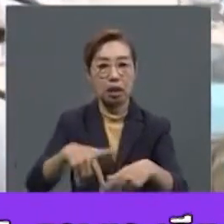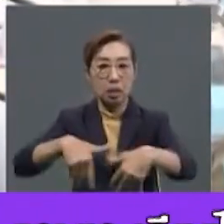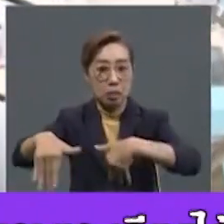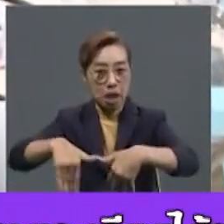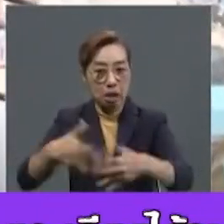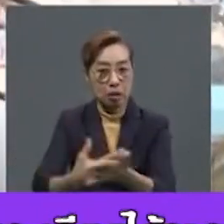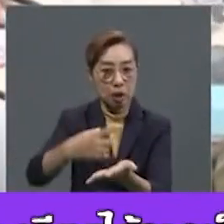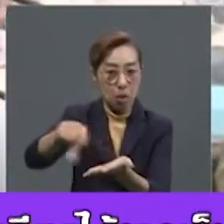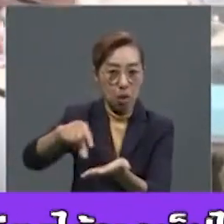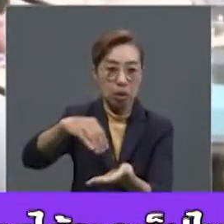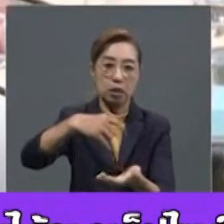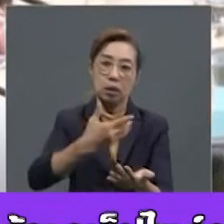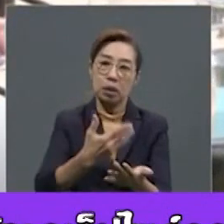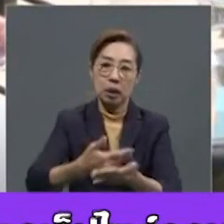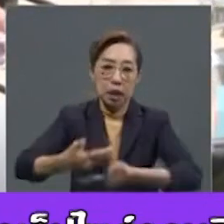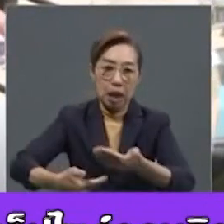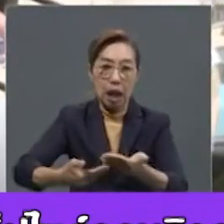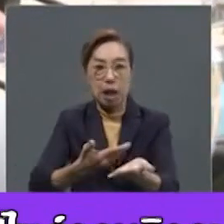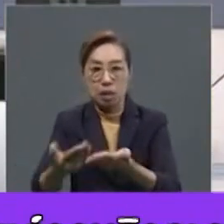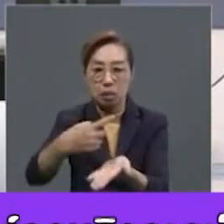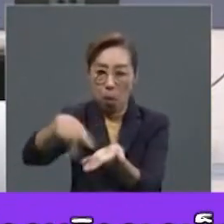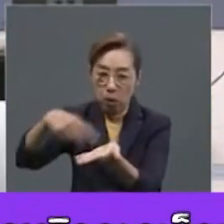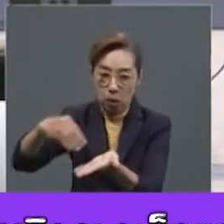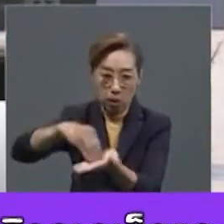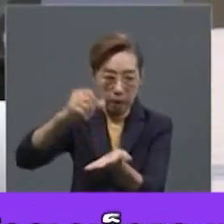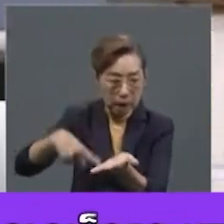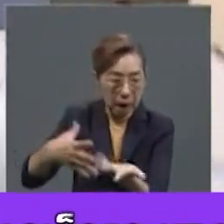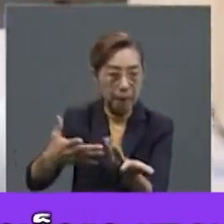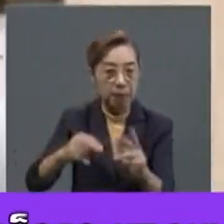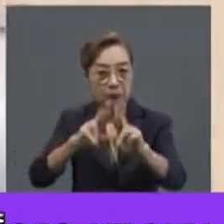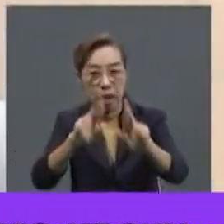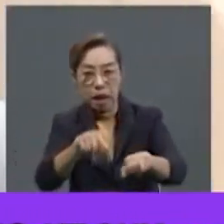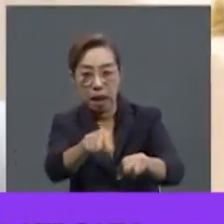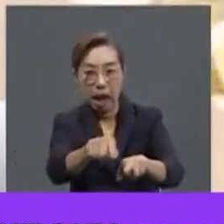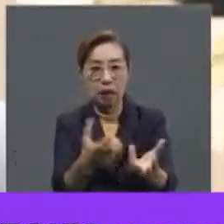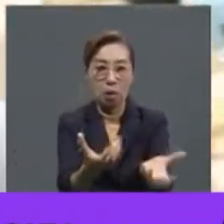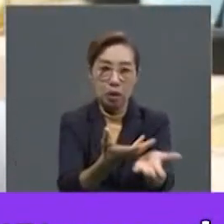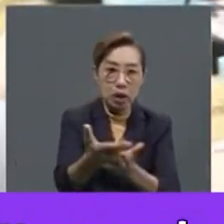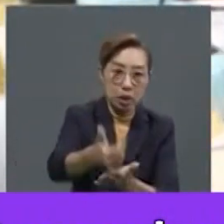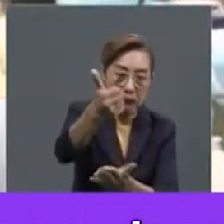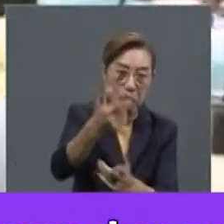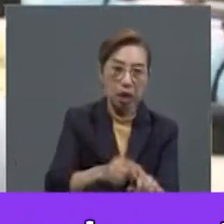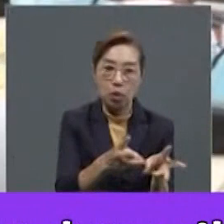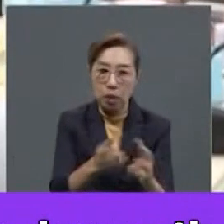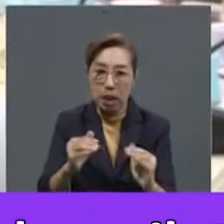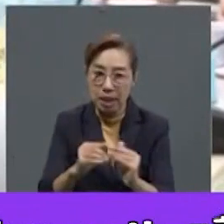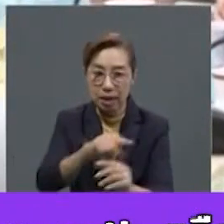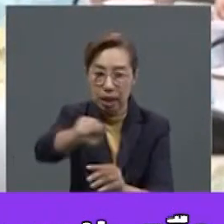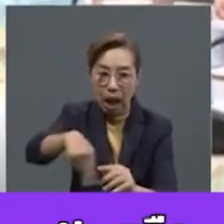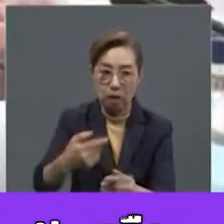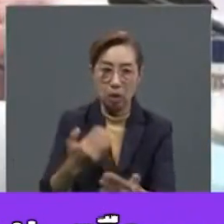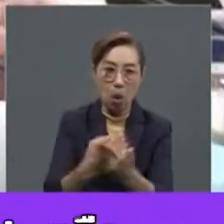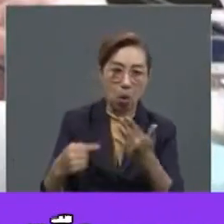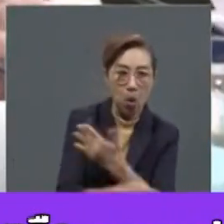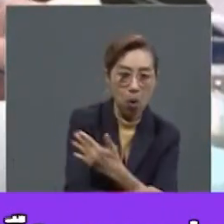บดินทำเนียบรัฐบาลโดยมีนายพิชัยชุณหวชิรรัฐมนตรีว่าการกระทรวงการคลังนายจุลพันธ์อมรวิวัฒน์